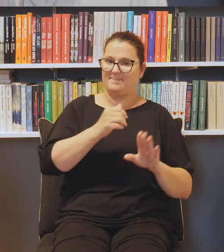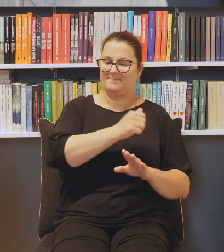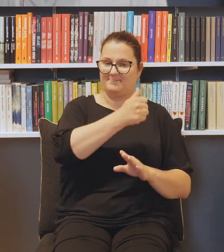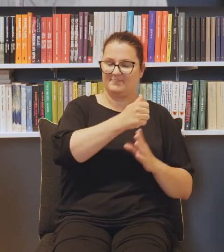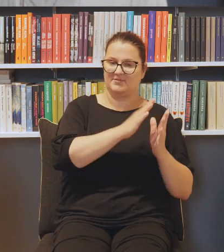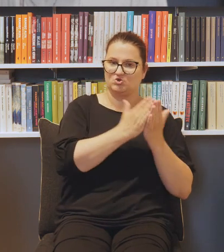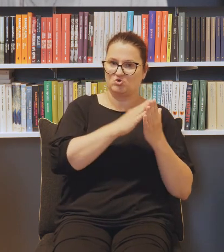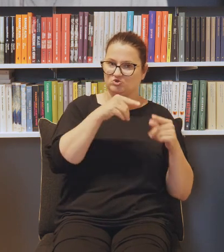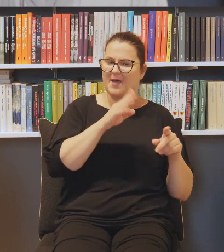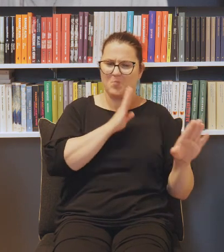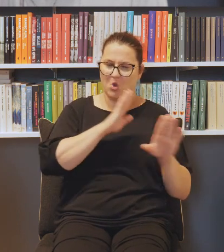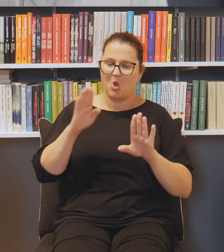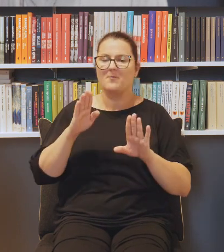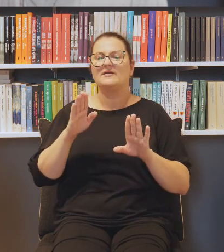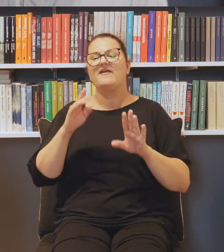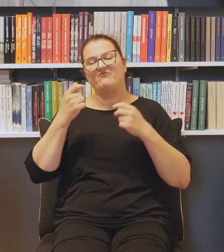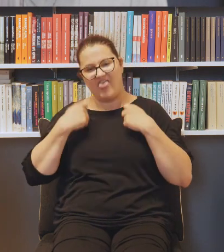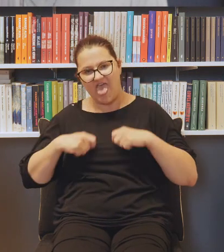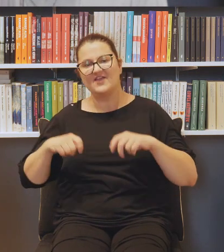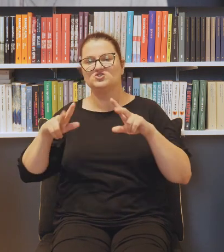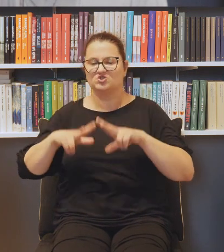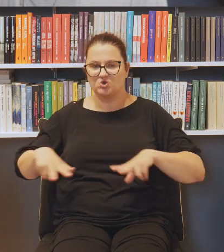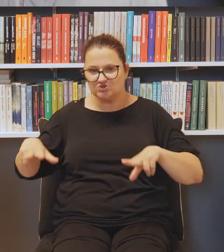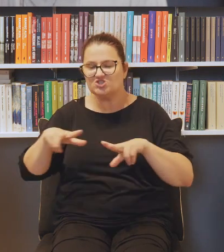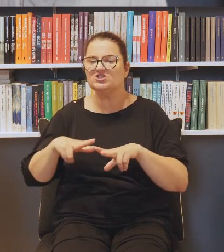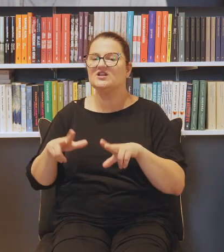rzeczywiście, więc wieś, rodzina i